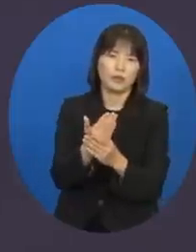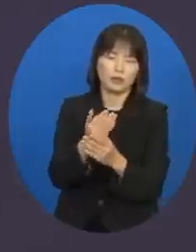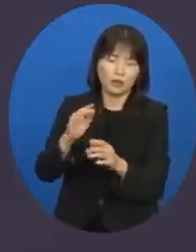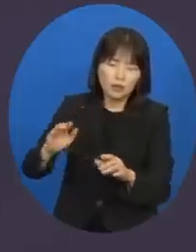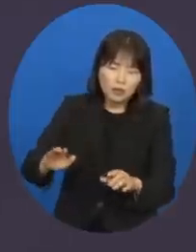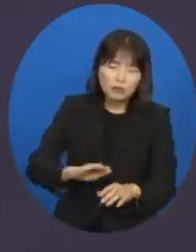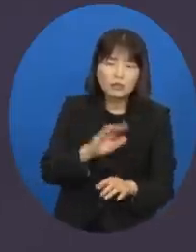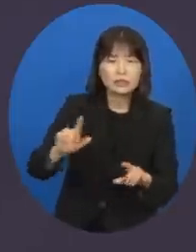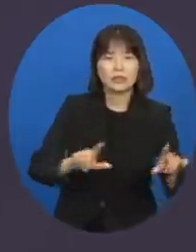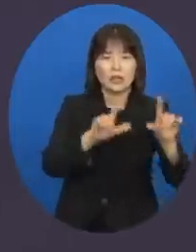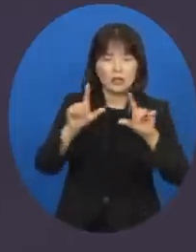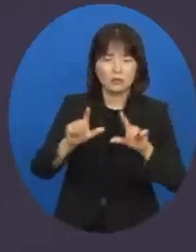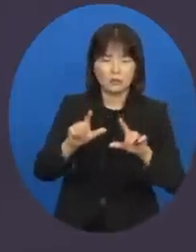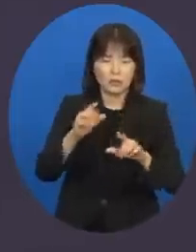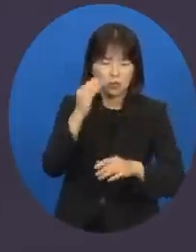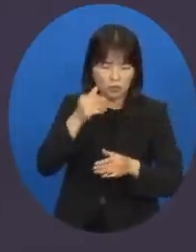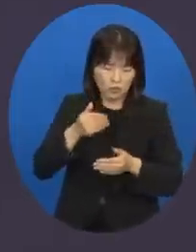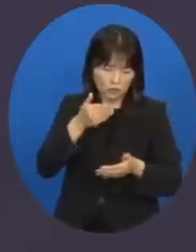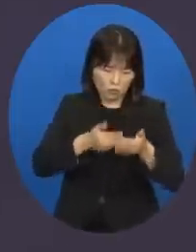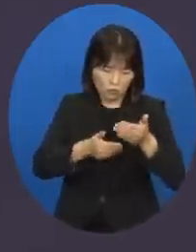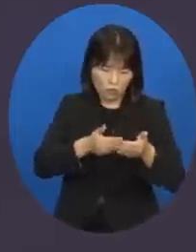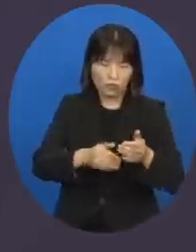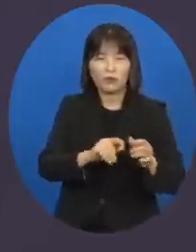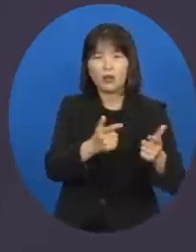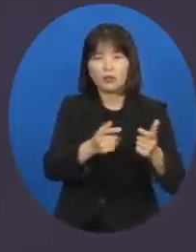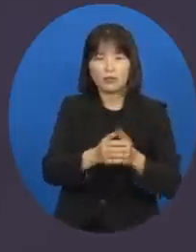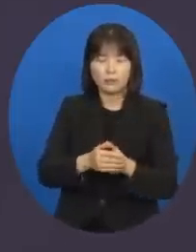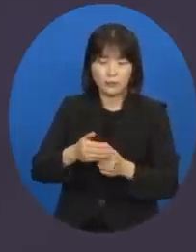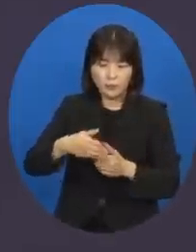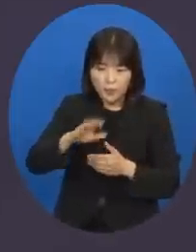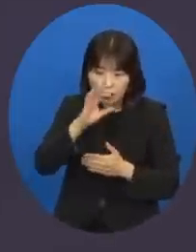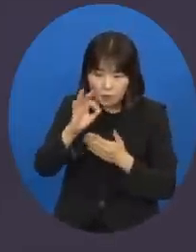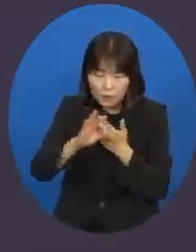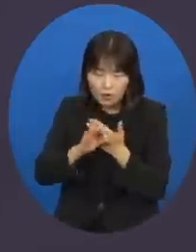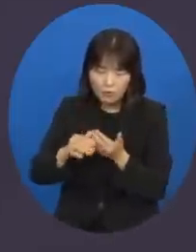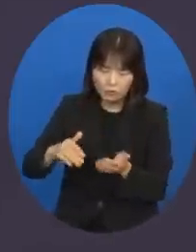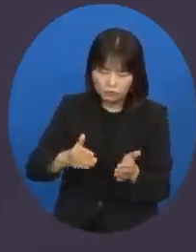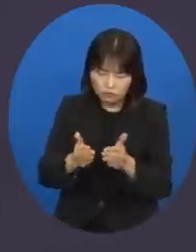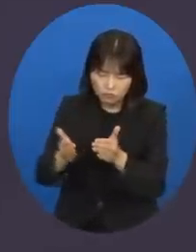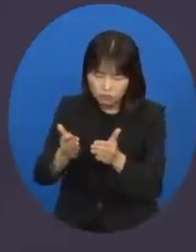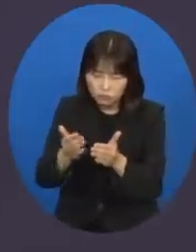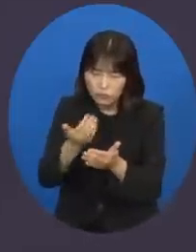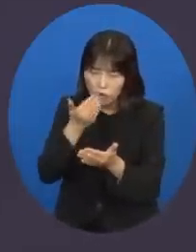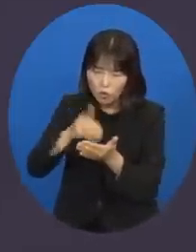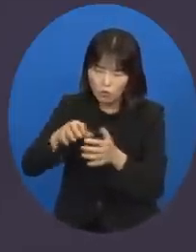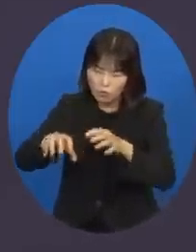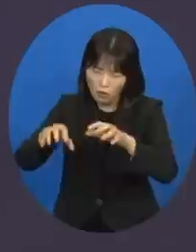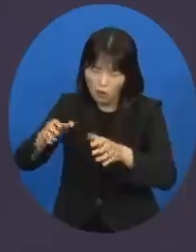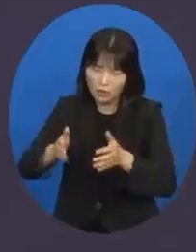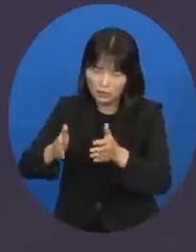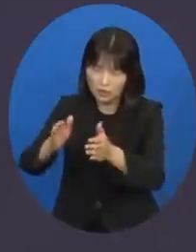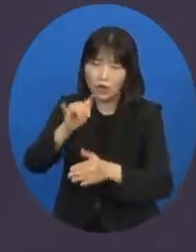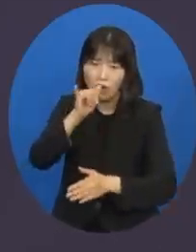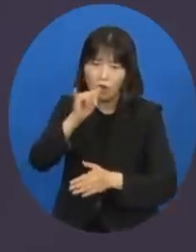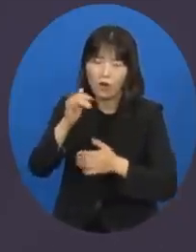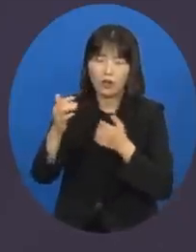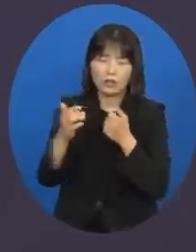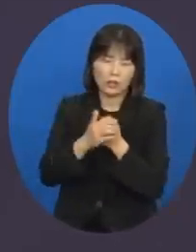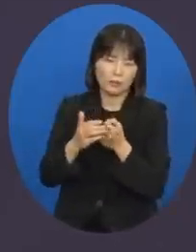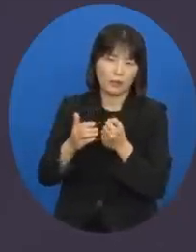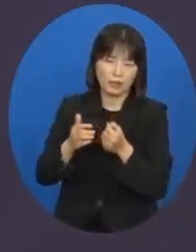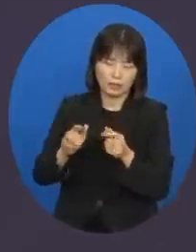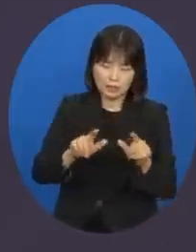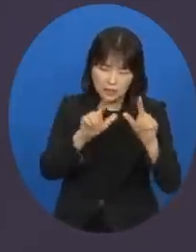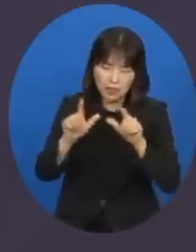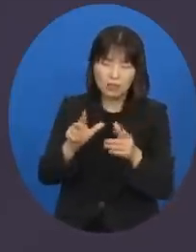게 고속도로가 아니에요. 가다 보면 계속 꾸불꾸불 또 비포장도로를 만나고, 이 삶이 그렇기 때문에 문제가 없지